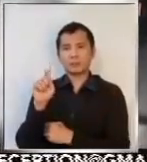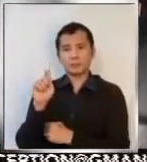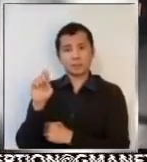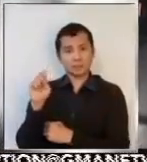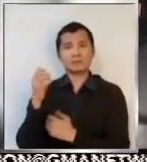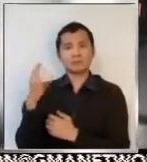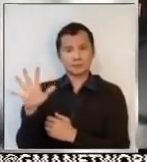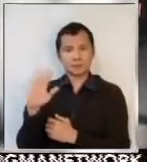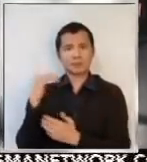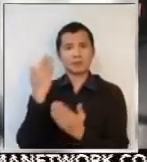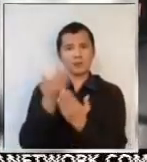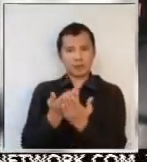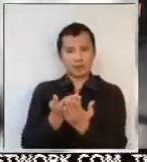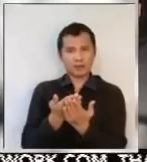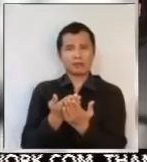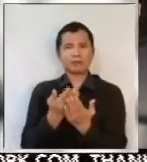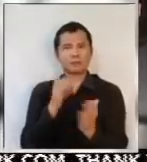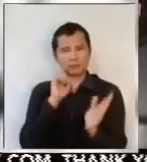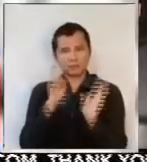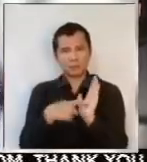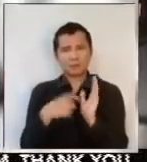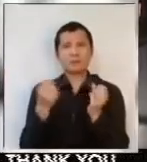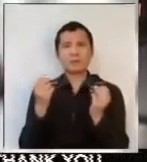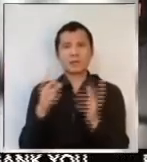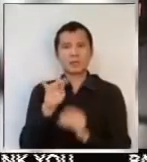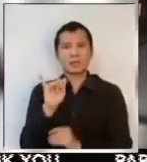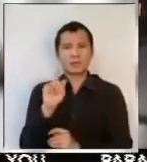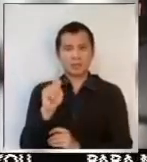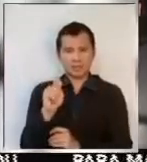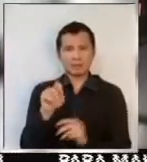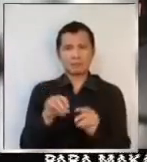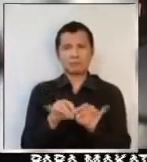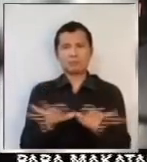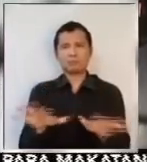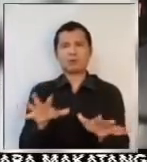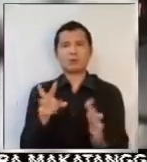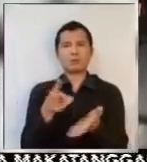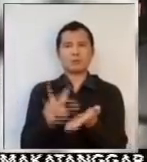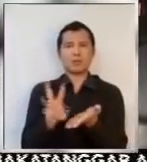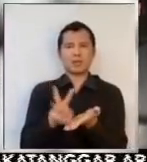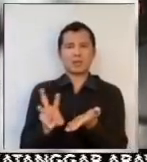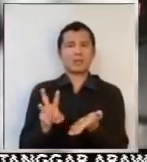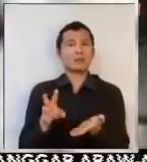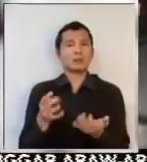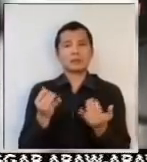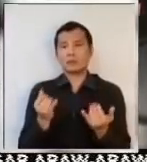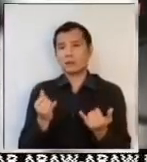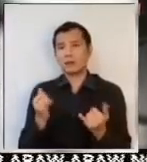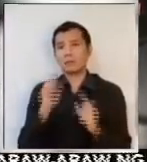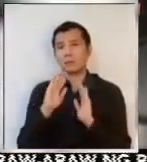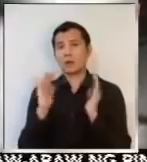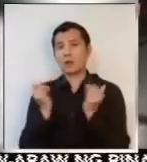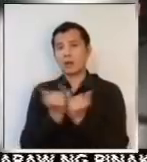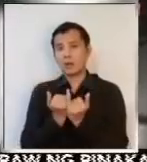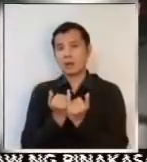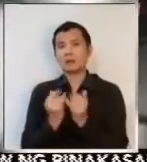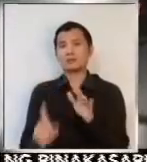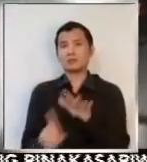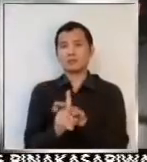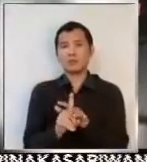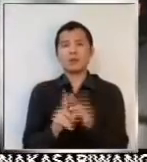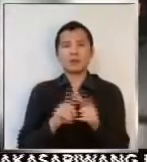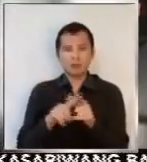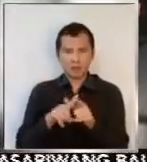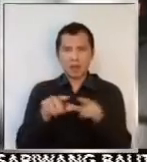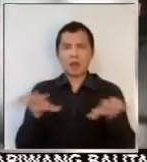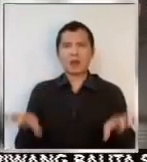na kit doon sa palengke. Kaya pumunta dito sa barangay. Kaya inaksyonan po namin, pinuntahan